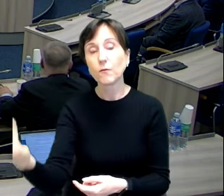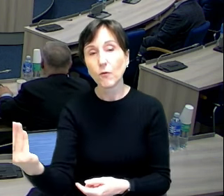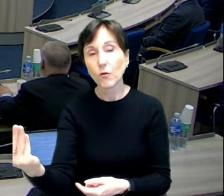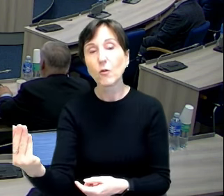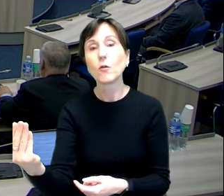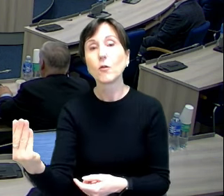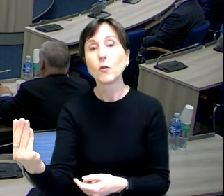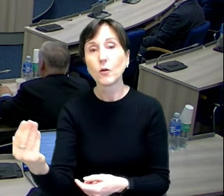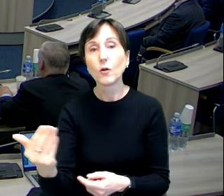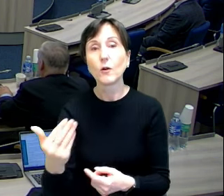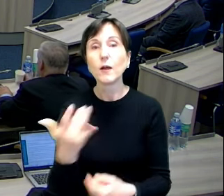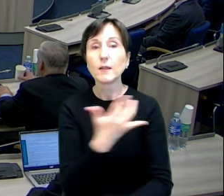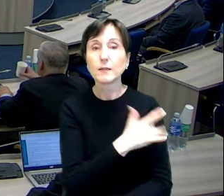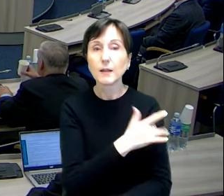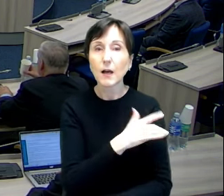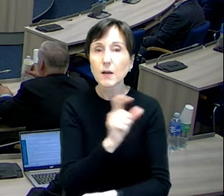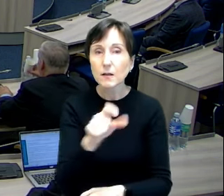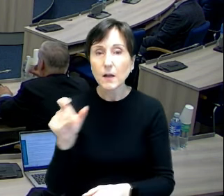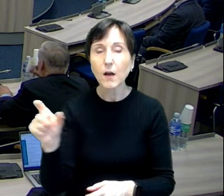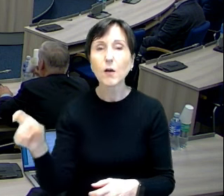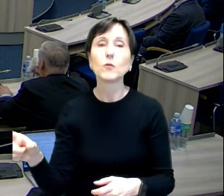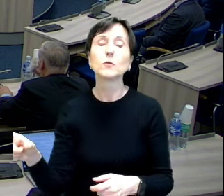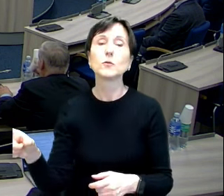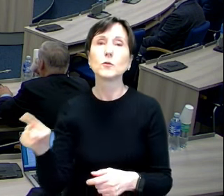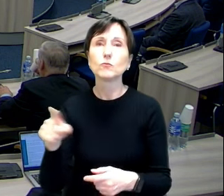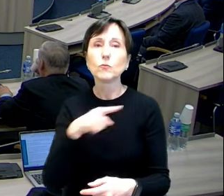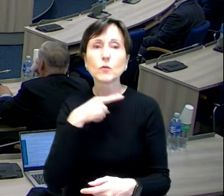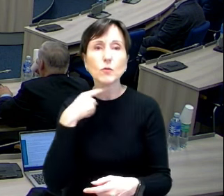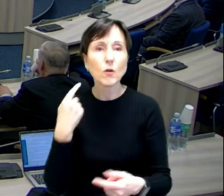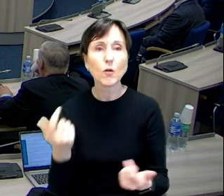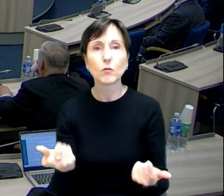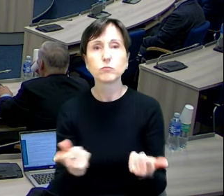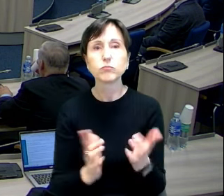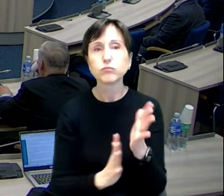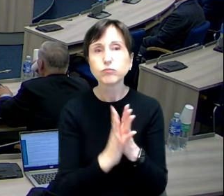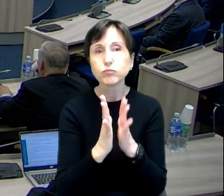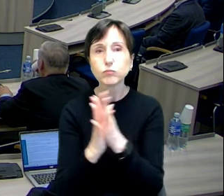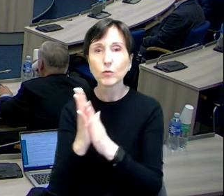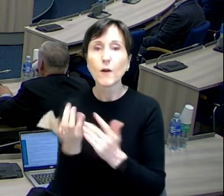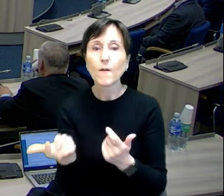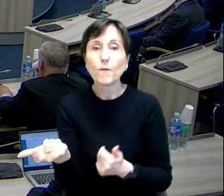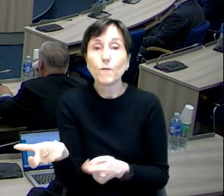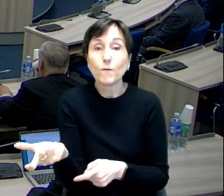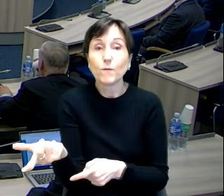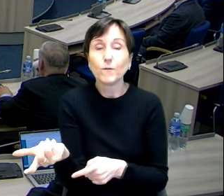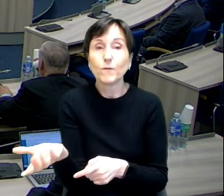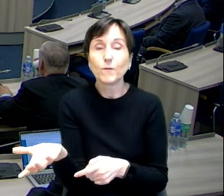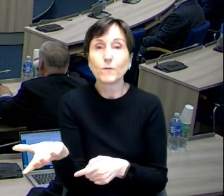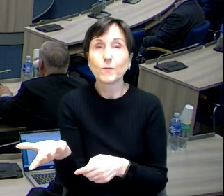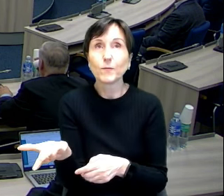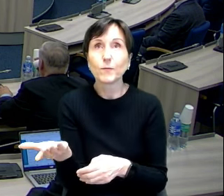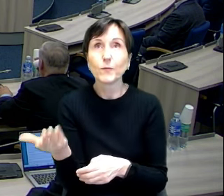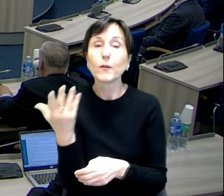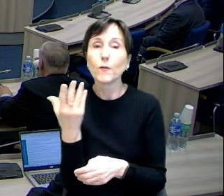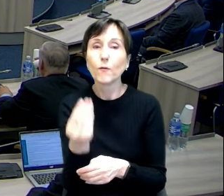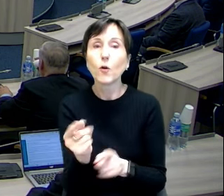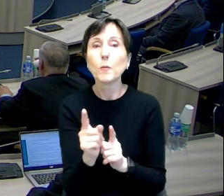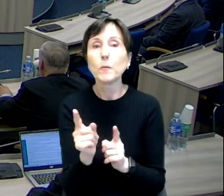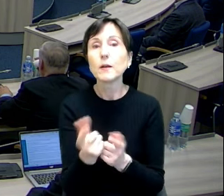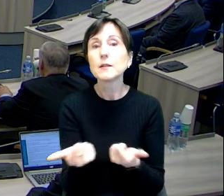lietuvoje savyje ir kitose išugdėte išskirtinį požiūrį į savivalda linkime neblėstančios energijos